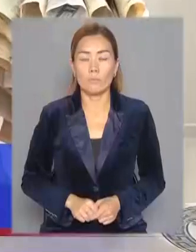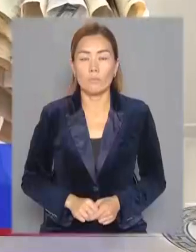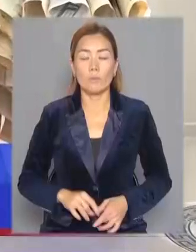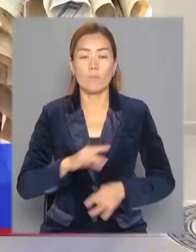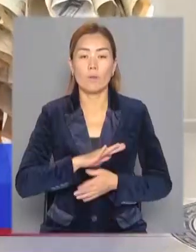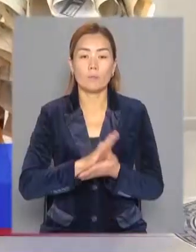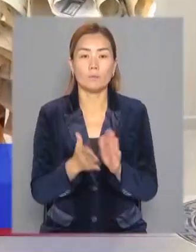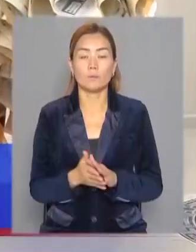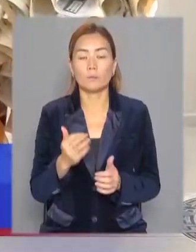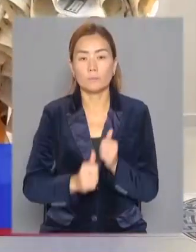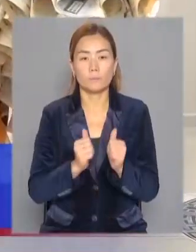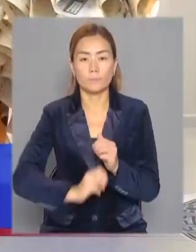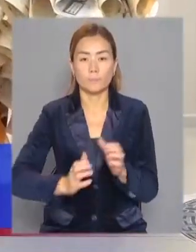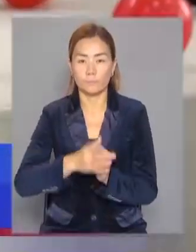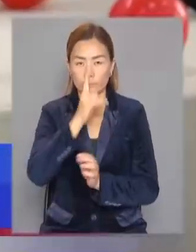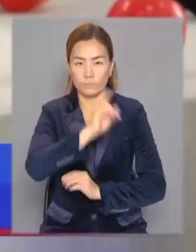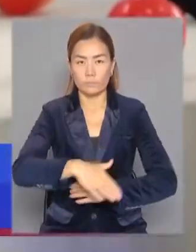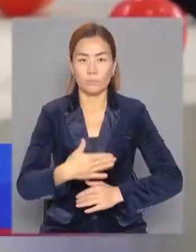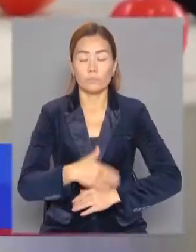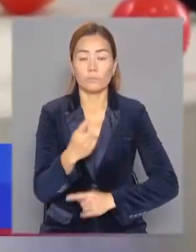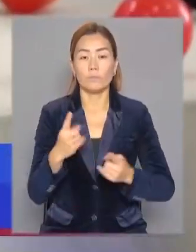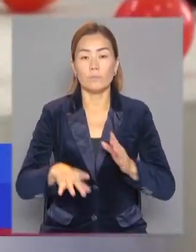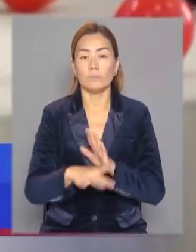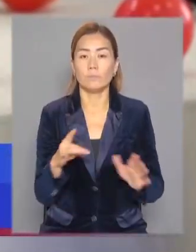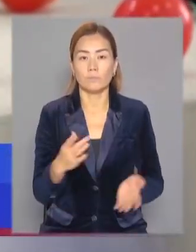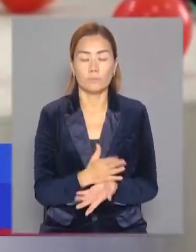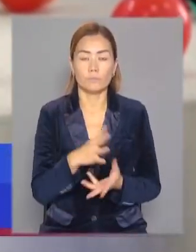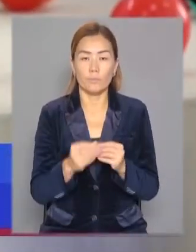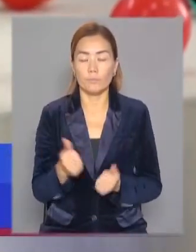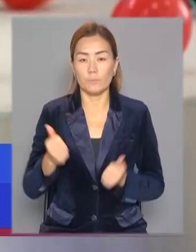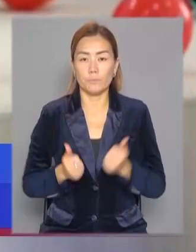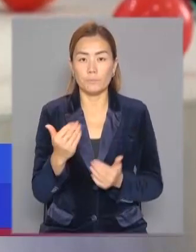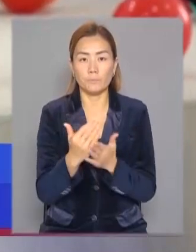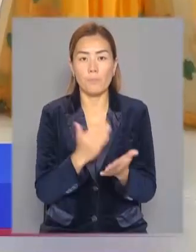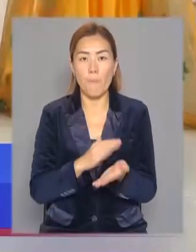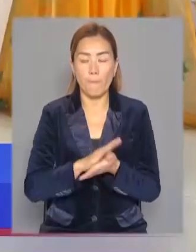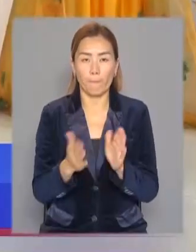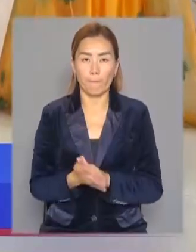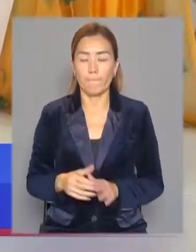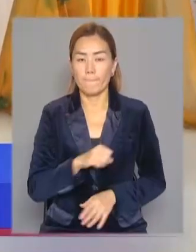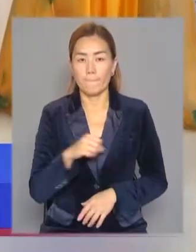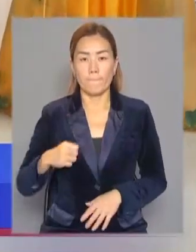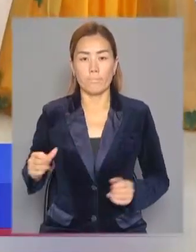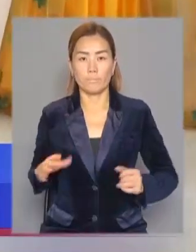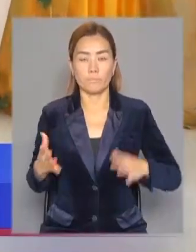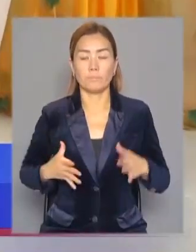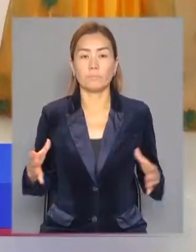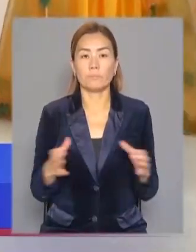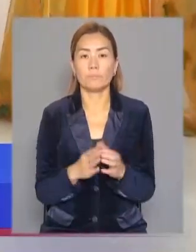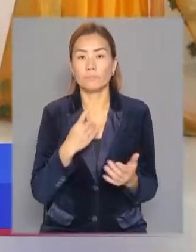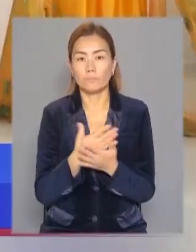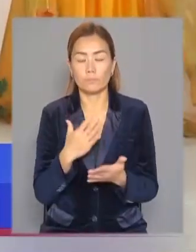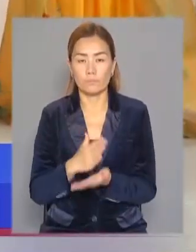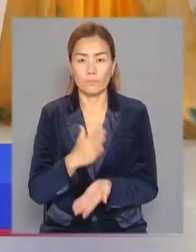Мерекелік шараға әр жасақтан бір жазасын өтеуші іріктеліп алынып, олар сайыстық бағдарлама шартына сай өздерінің дайындаған өнерлерін